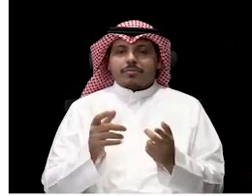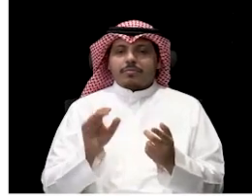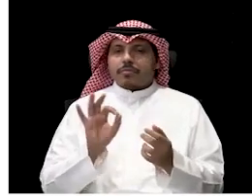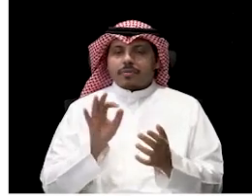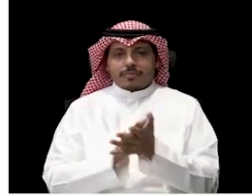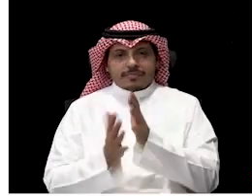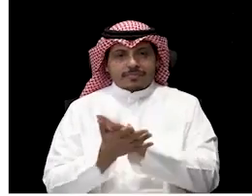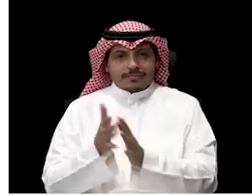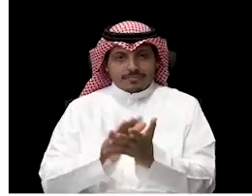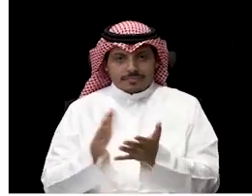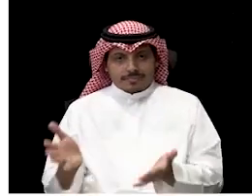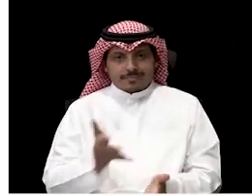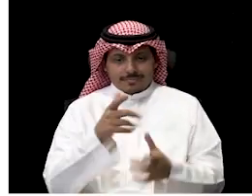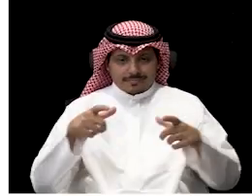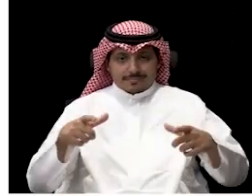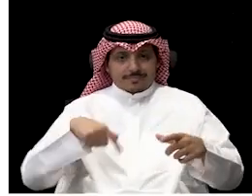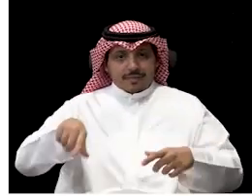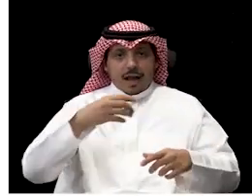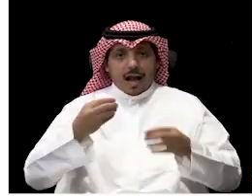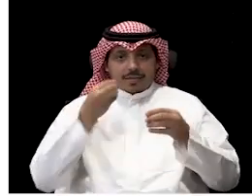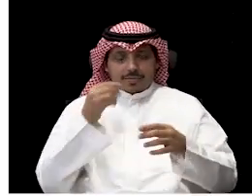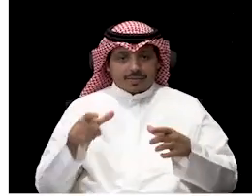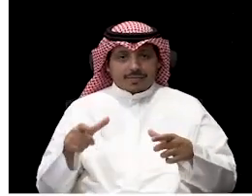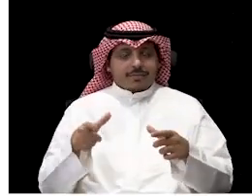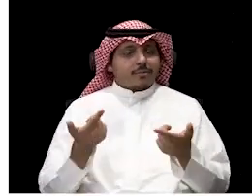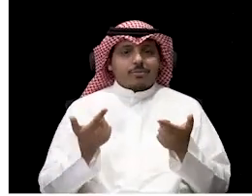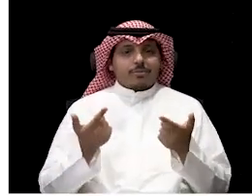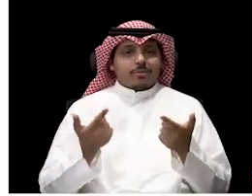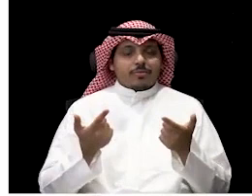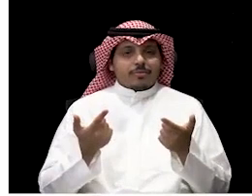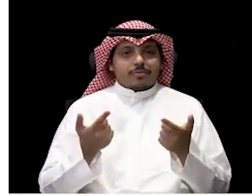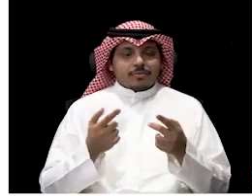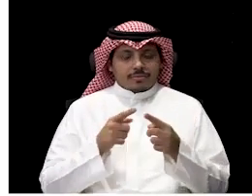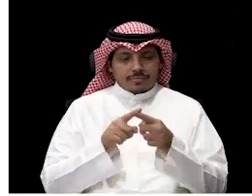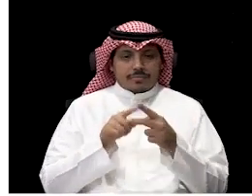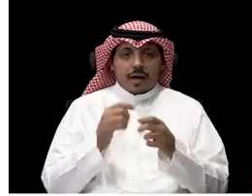مثل رغيف الخبز، ما هي المهن المتشاركة فيه؟